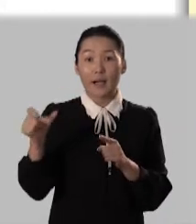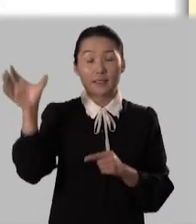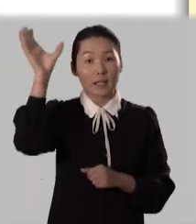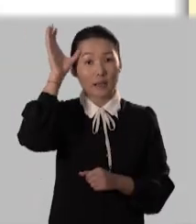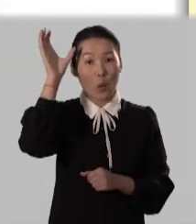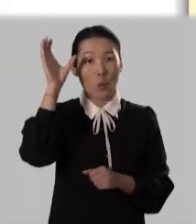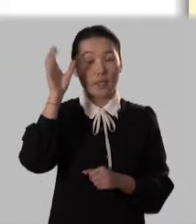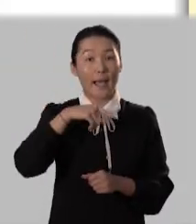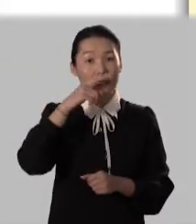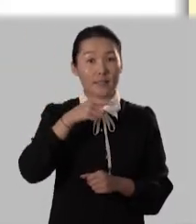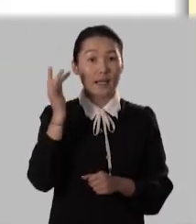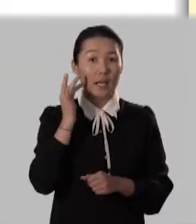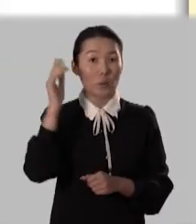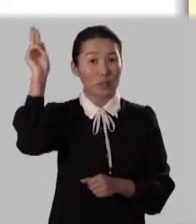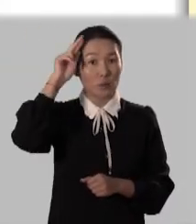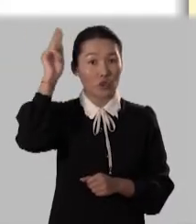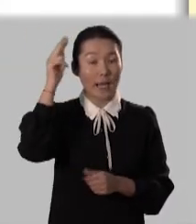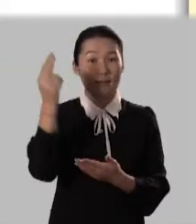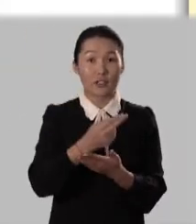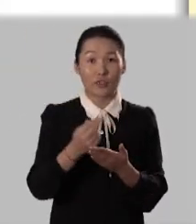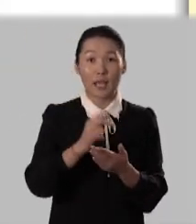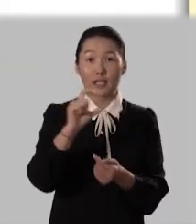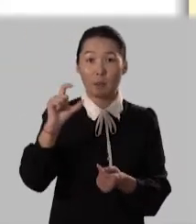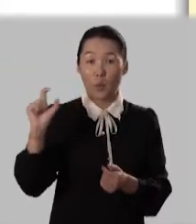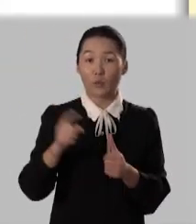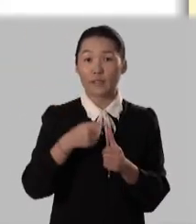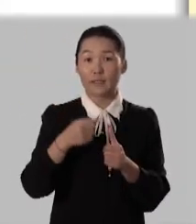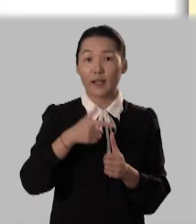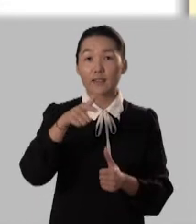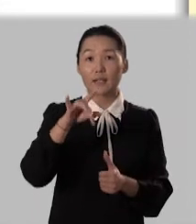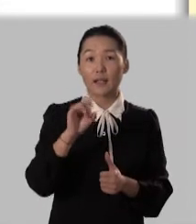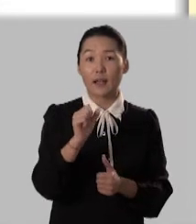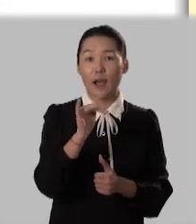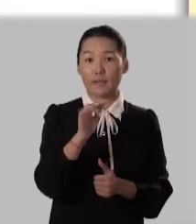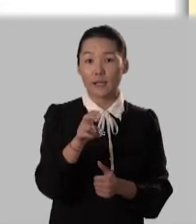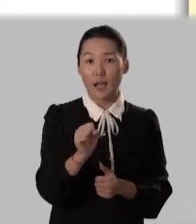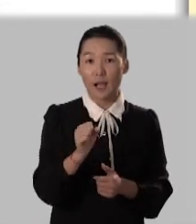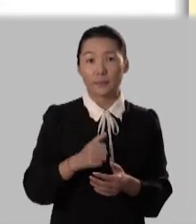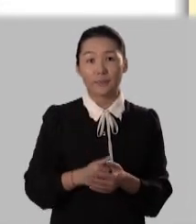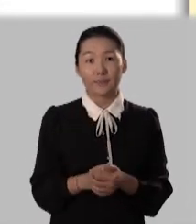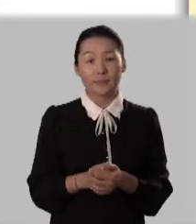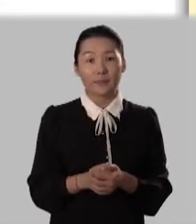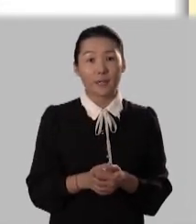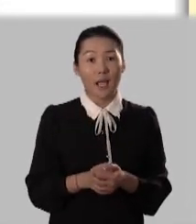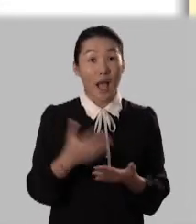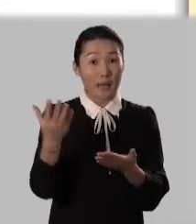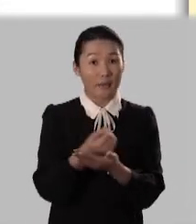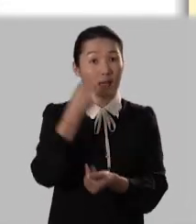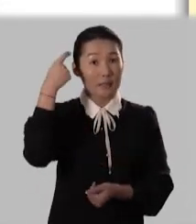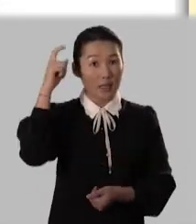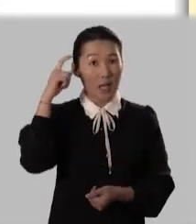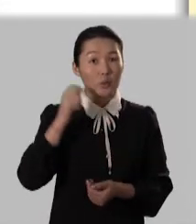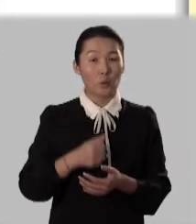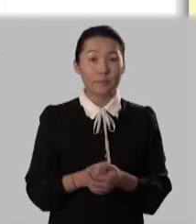который изучает начертания букв называется графикой отгадайте загадку